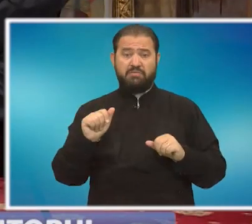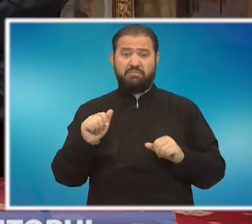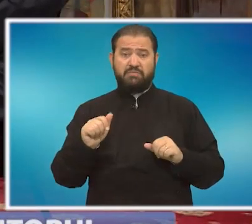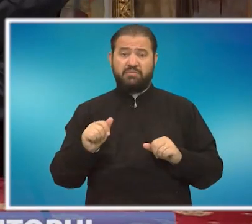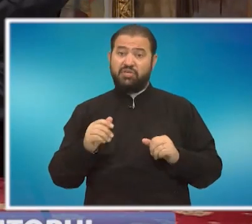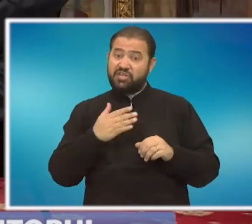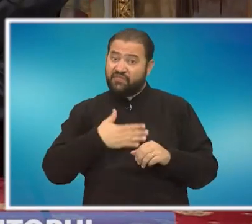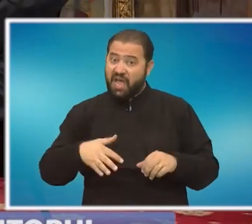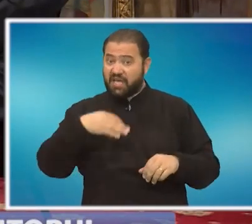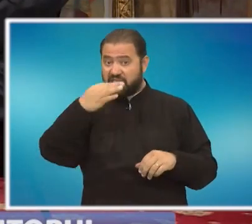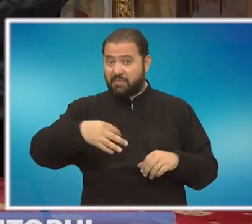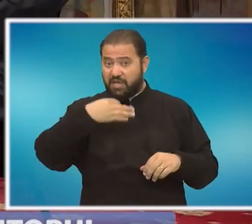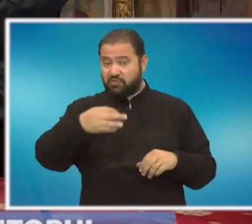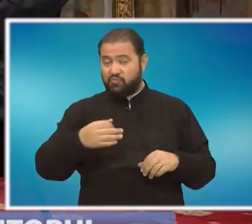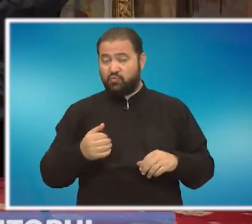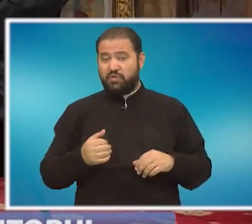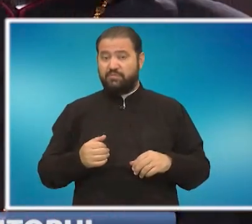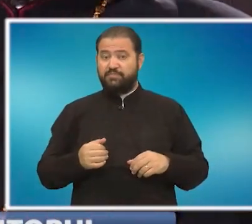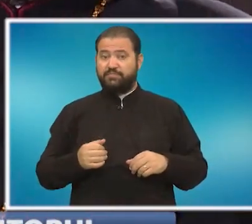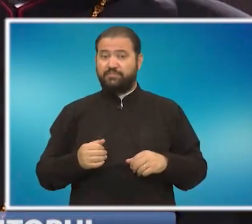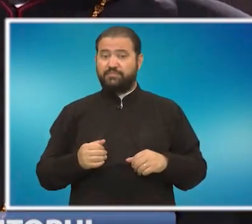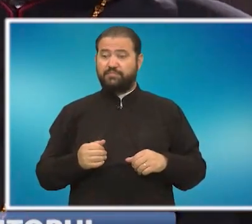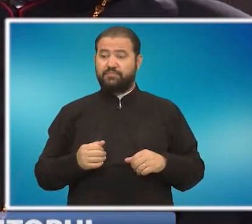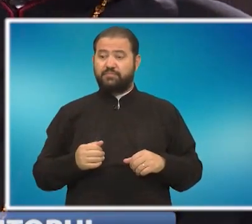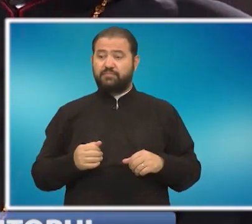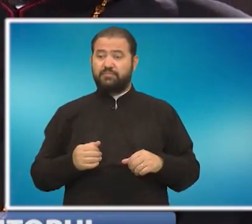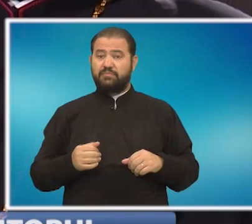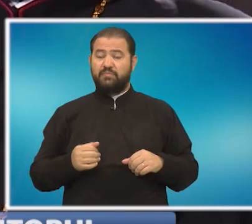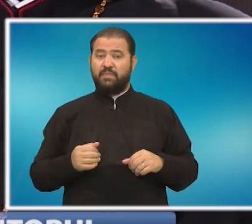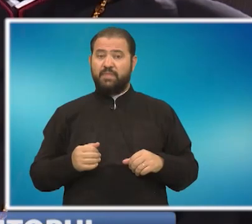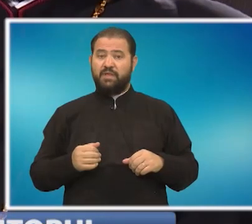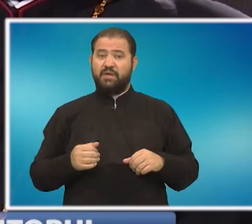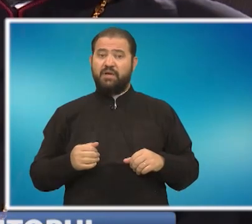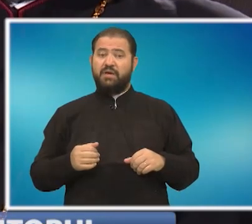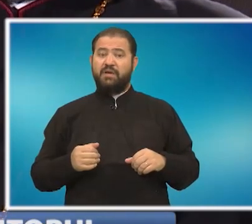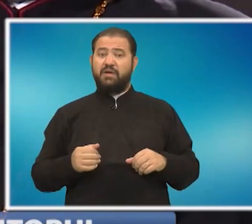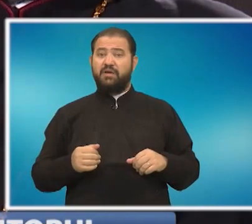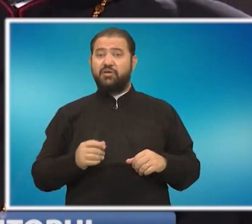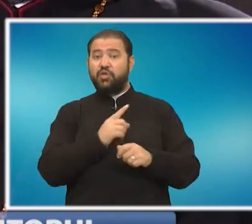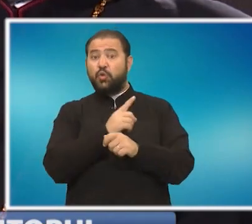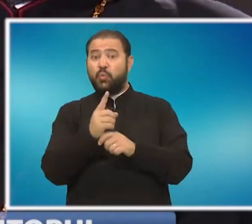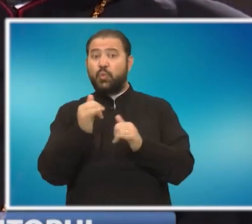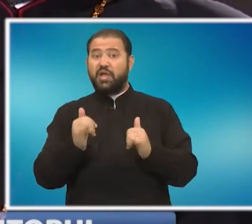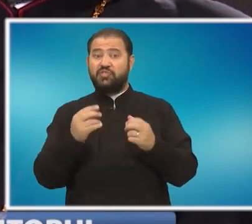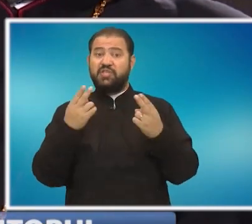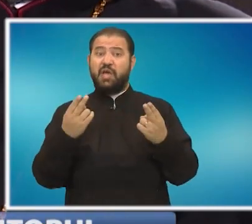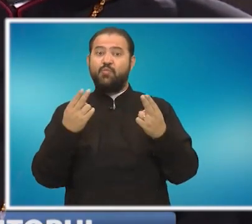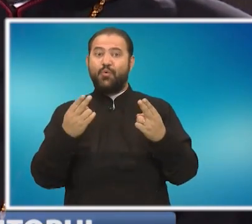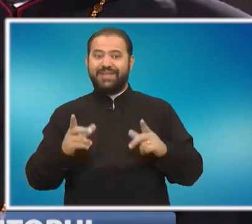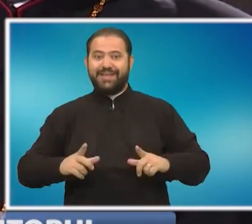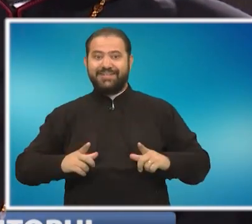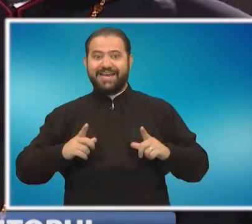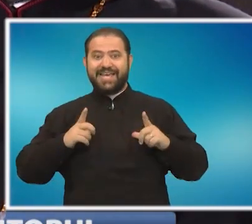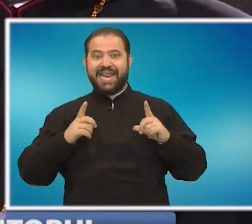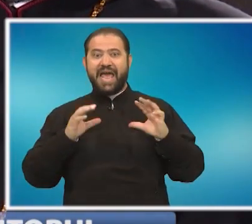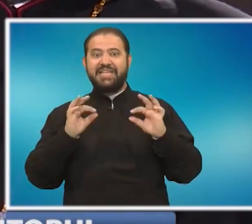de simplitate, și caracterul acesta de mister, de taină, de trăire